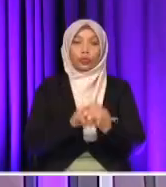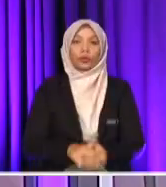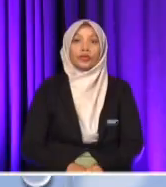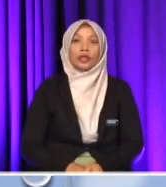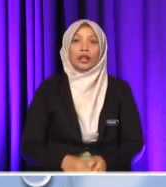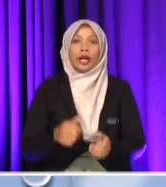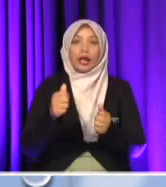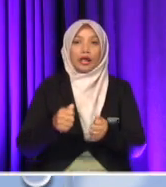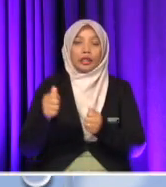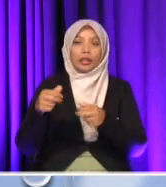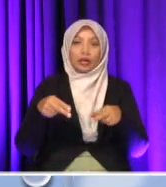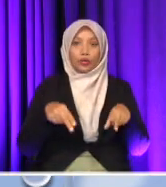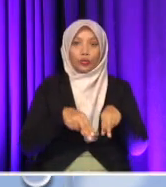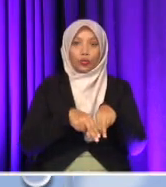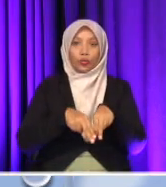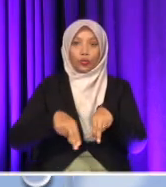alat pengukuran untuk